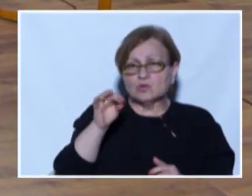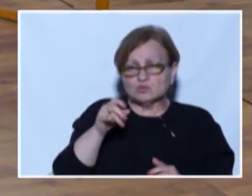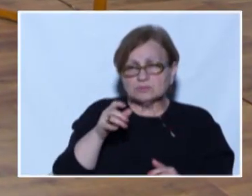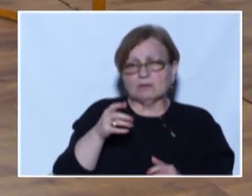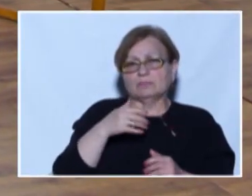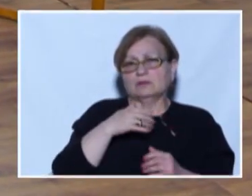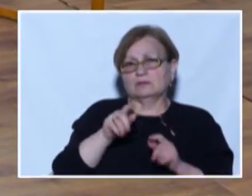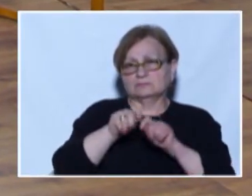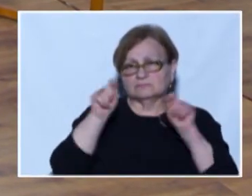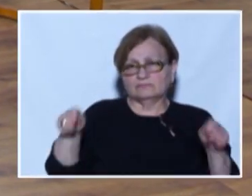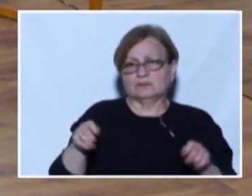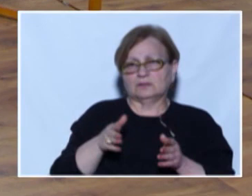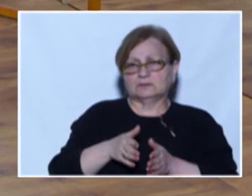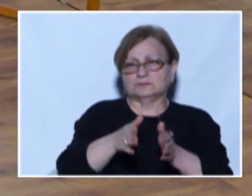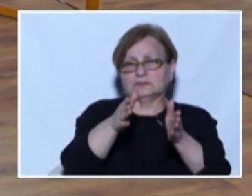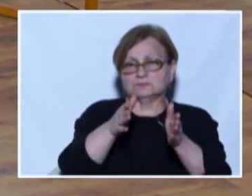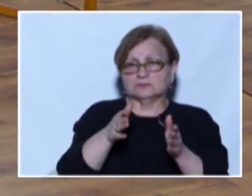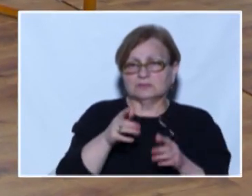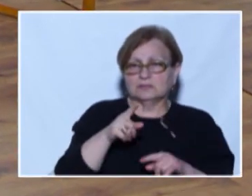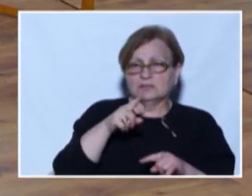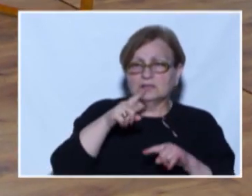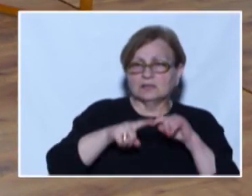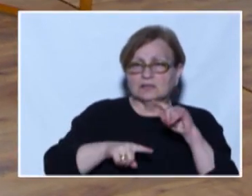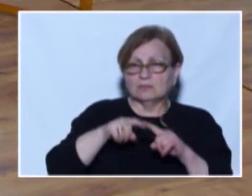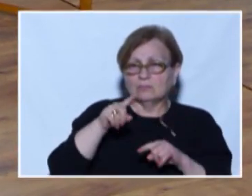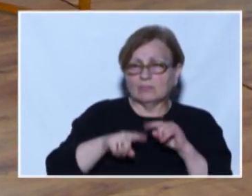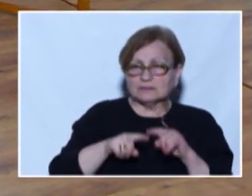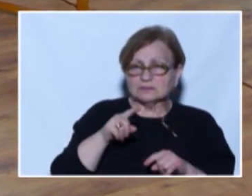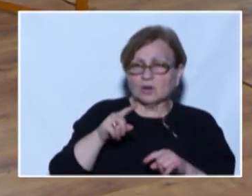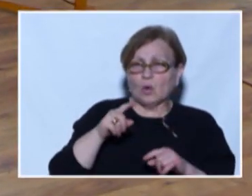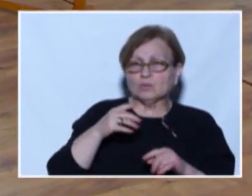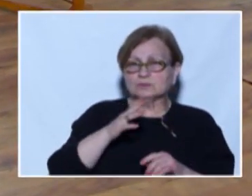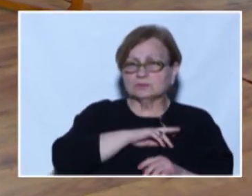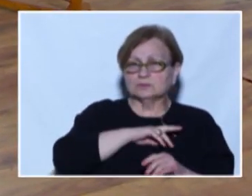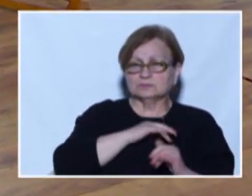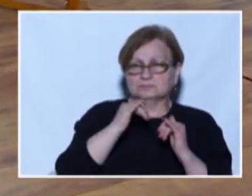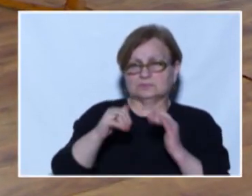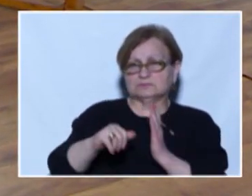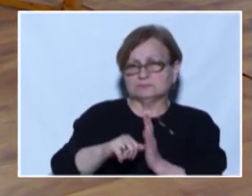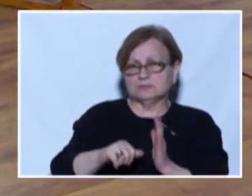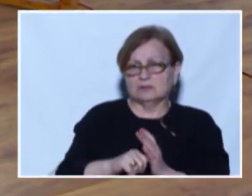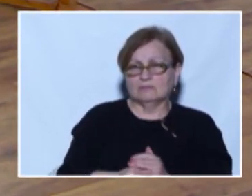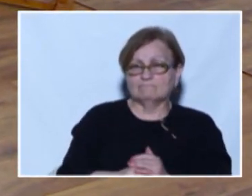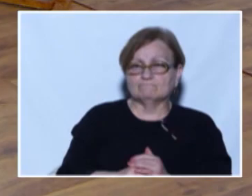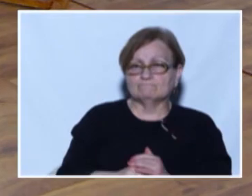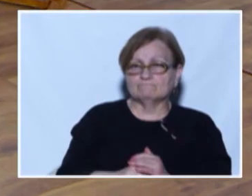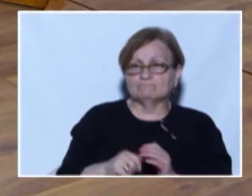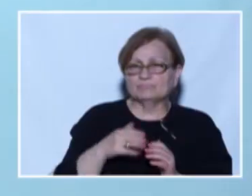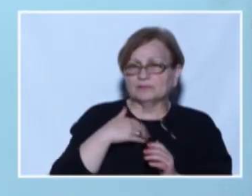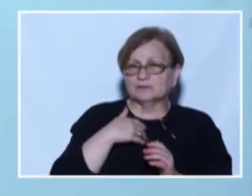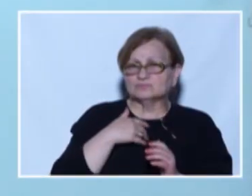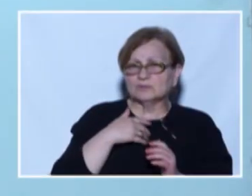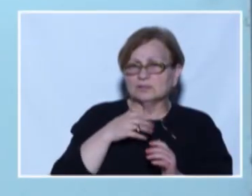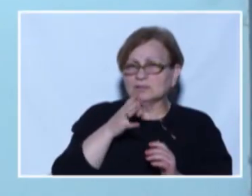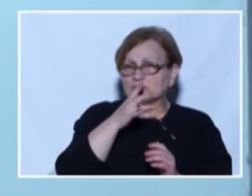კოსმოპოლიტიზმისაკენ, მაგრამ მხოლოდ პატრიოტიზმის, ნაციონალიზმის მეოხებით. ჩვენ ცოტა დრო